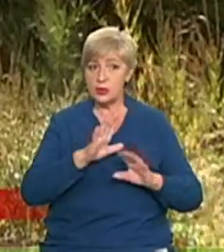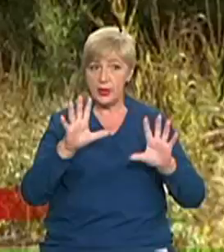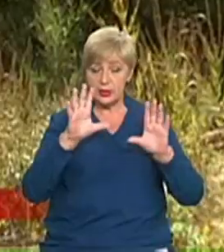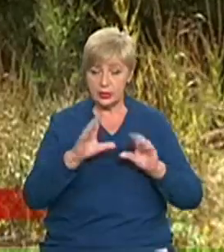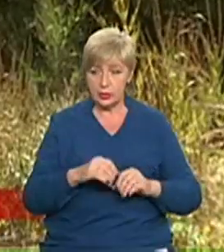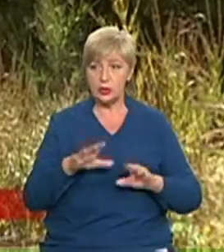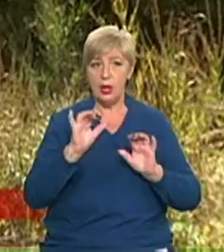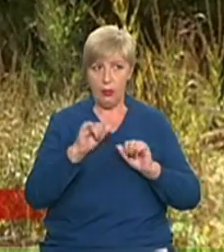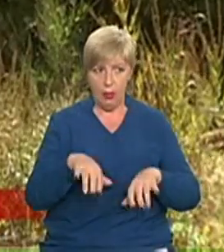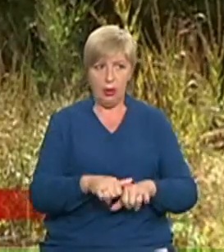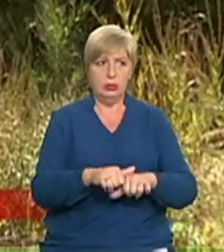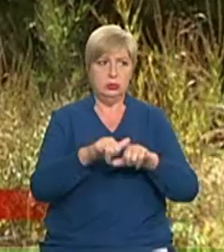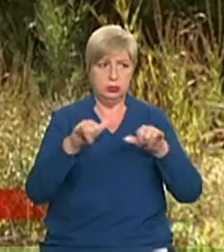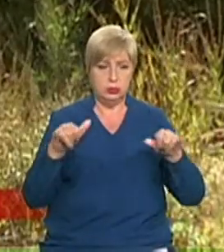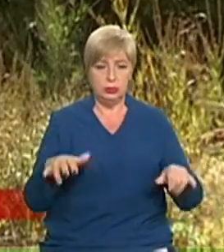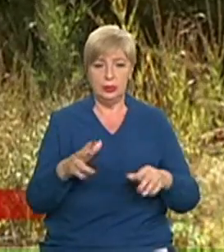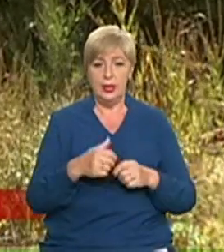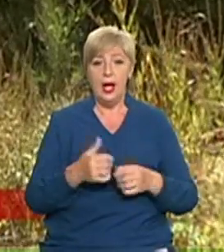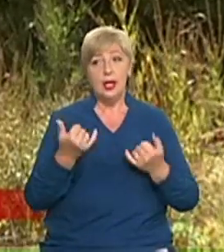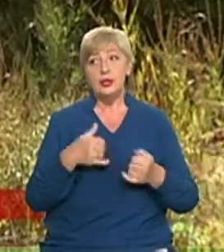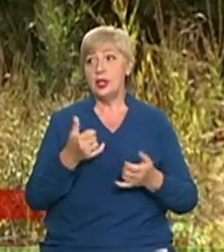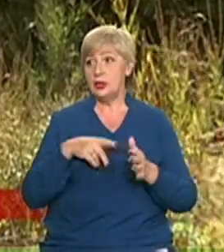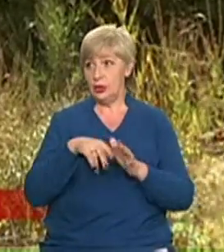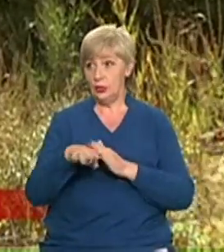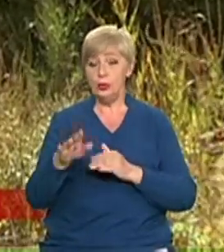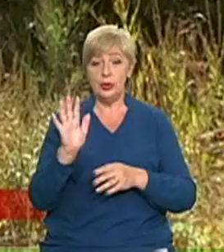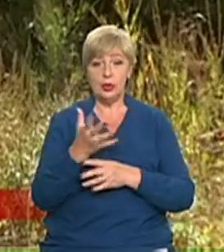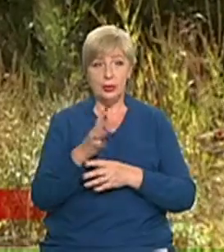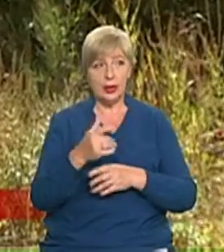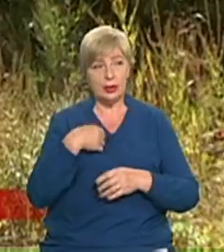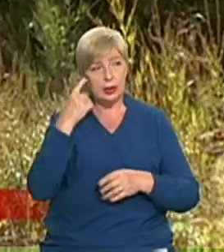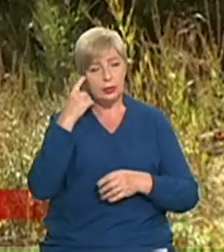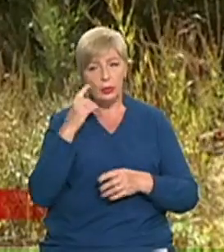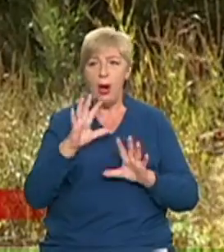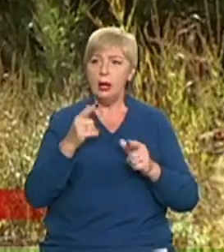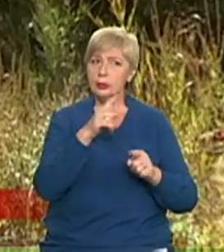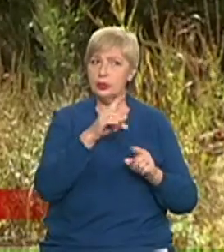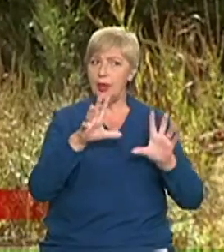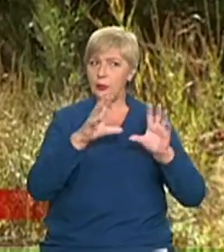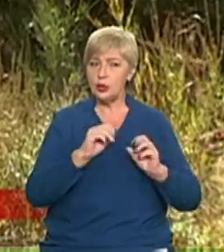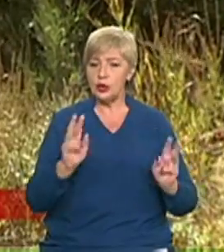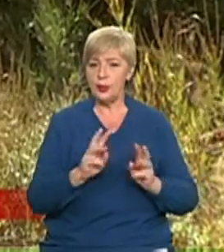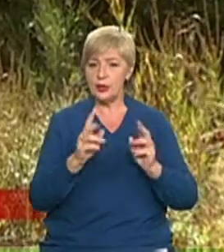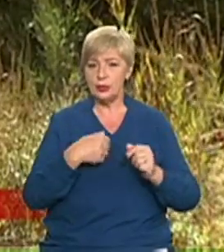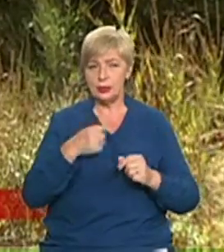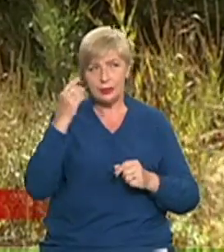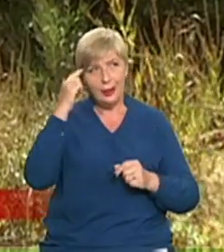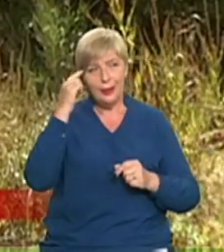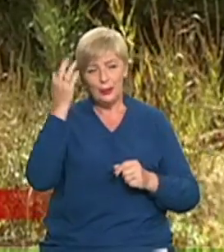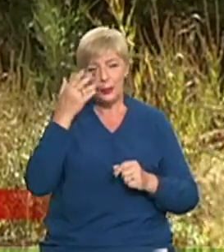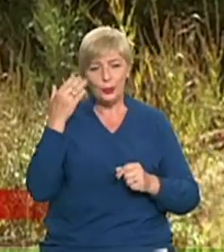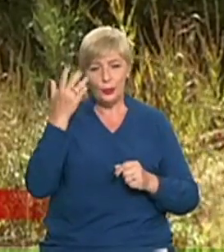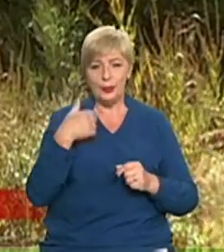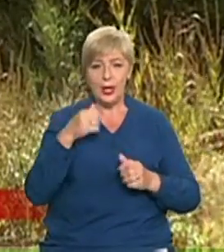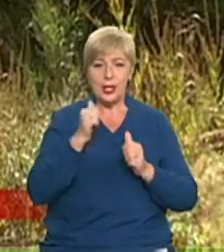не маленькая. Он уходит гулять, и не знаю, теперь каждый раз думаю, а вдруг там где-то там тушит пожар или еще что-то, уже какие-то мысли лезут в голову, как